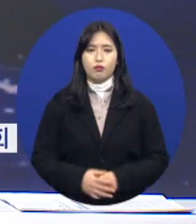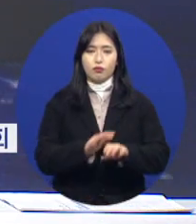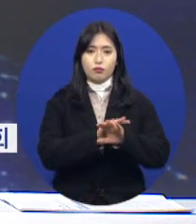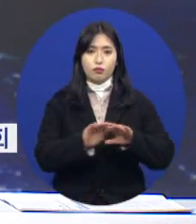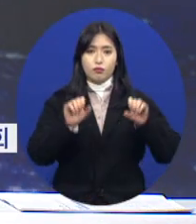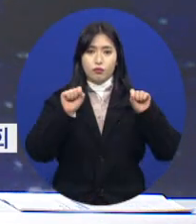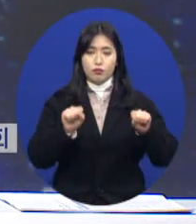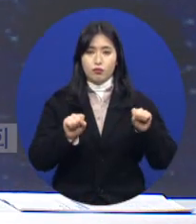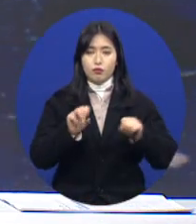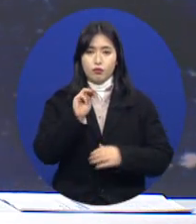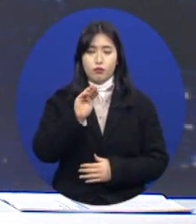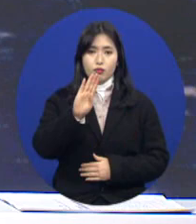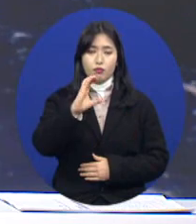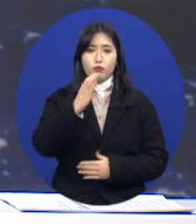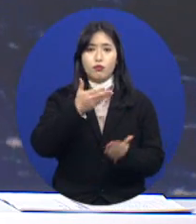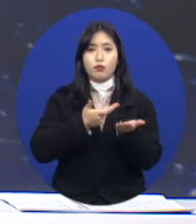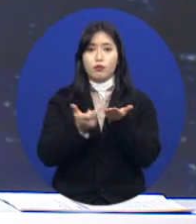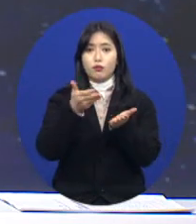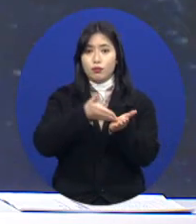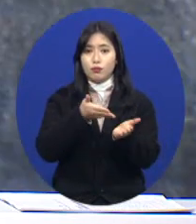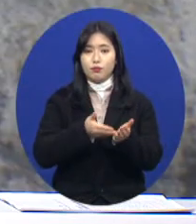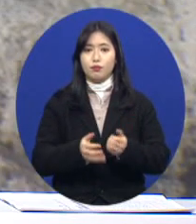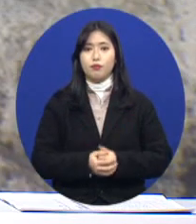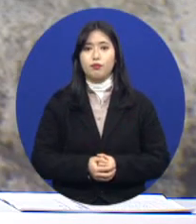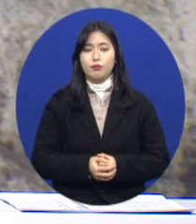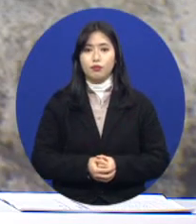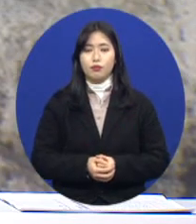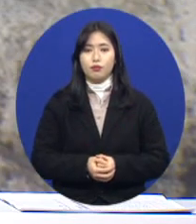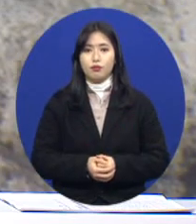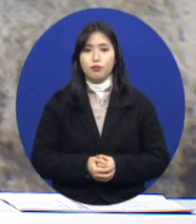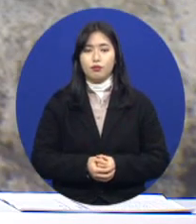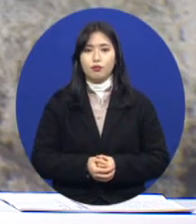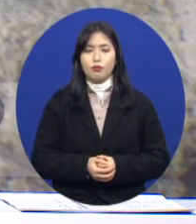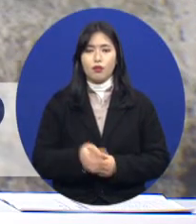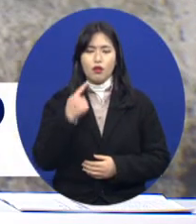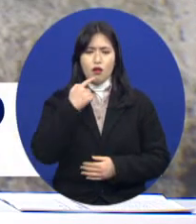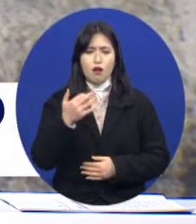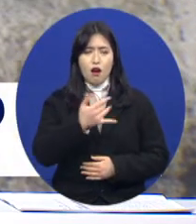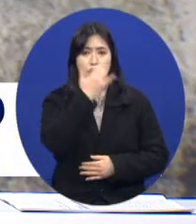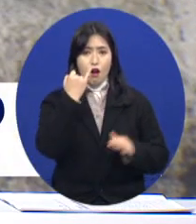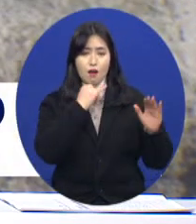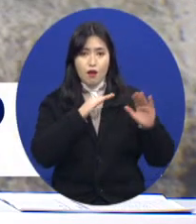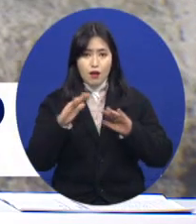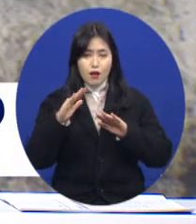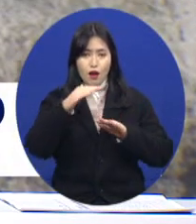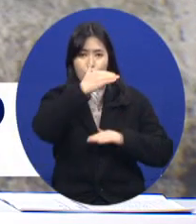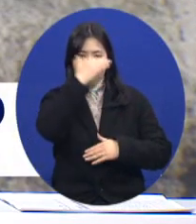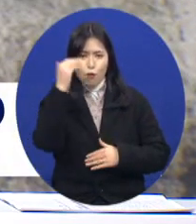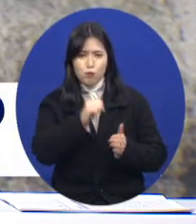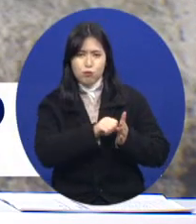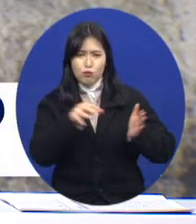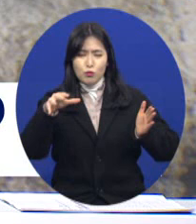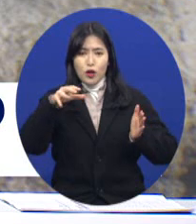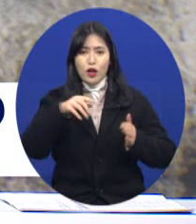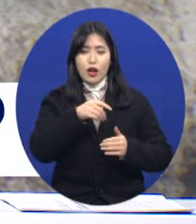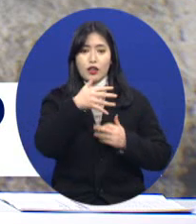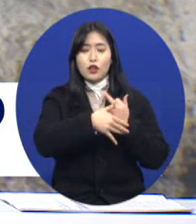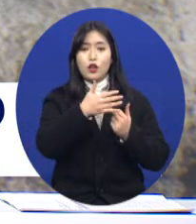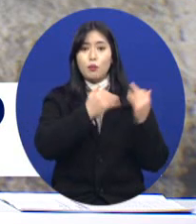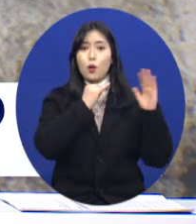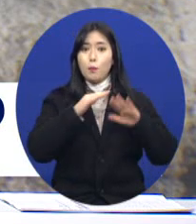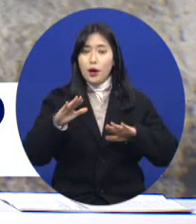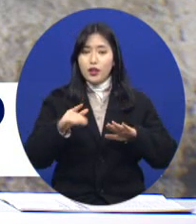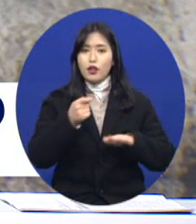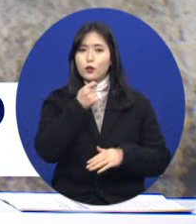시청자 여러분 안녕하십니까 뉴스데스크 해줍니다 아름다운 해안 경관 으로 이름난 서 깊어 바닷가 일은